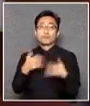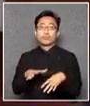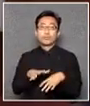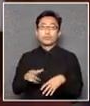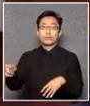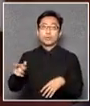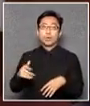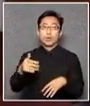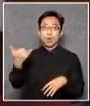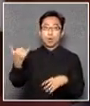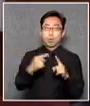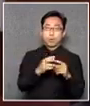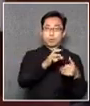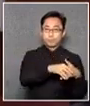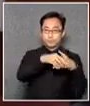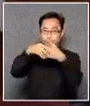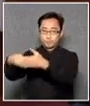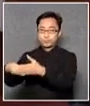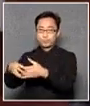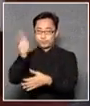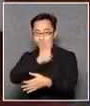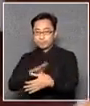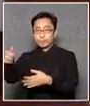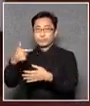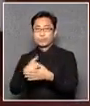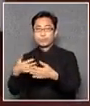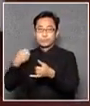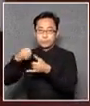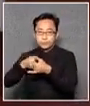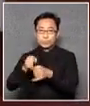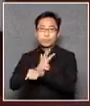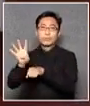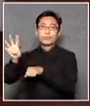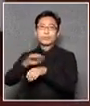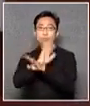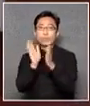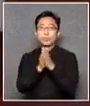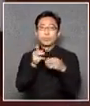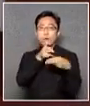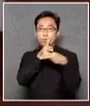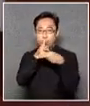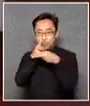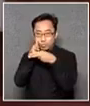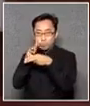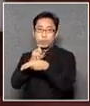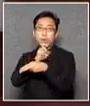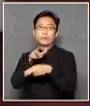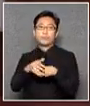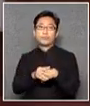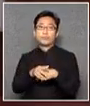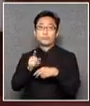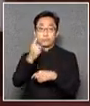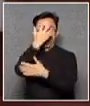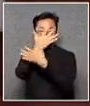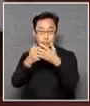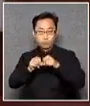6名警員拉到天馬公園暗角群毆4分鐘之久，整個過程被電視台記者拍下，片段在網